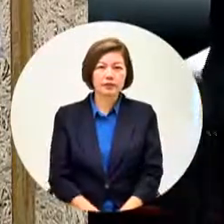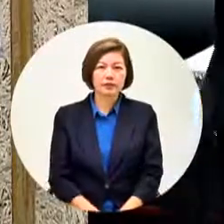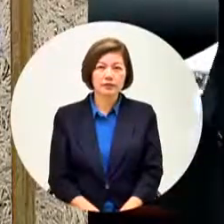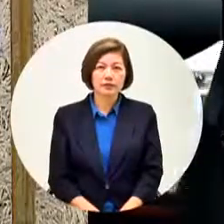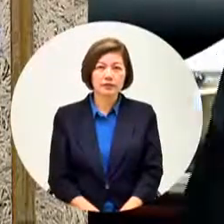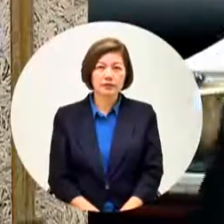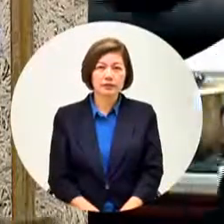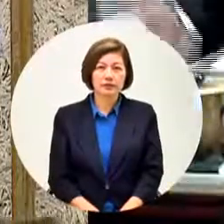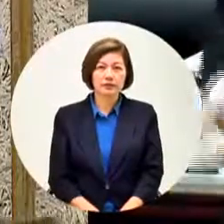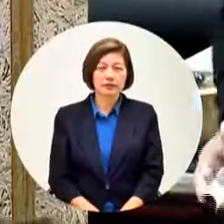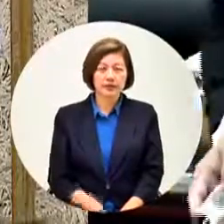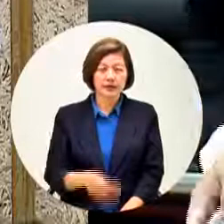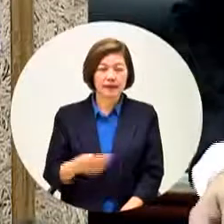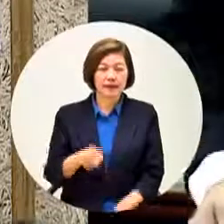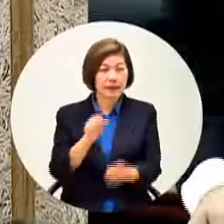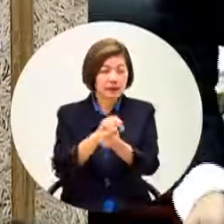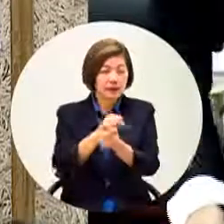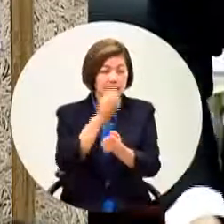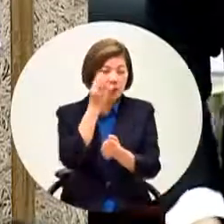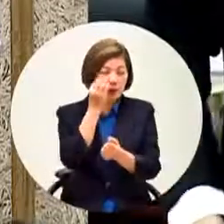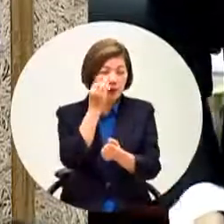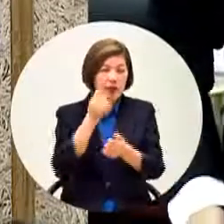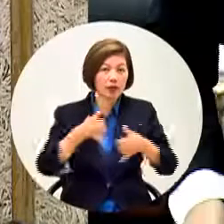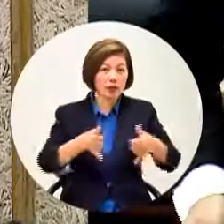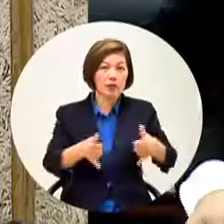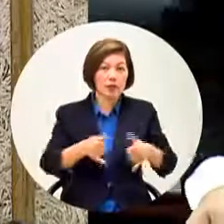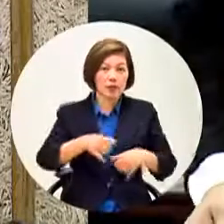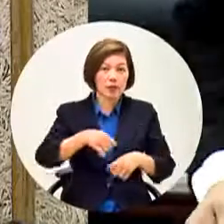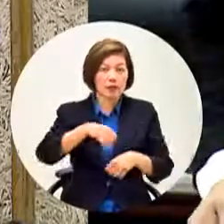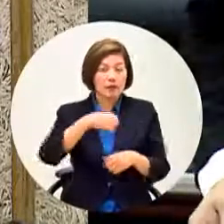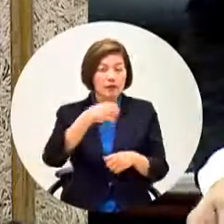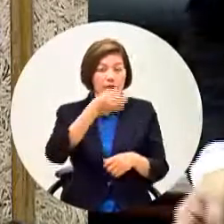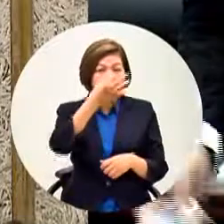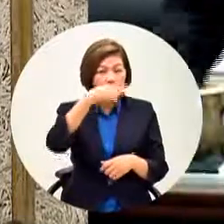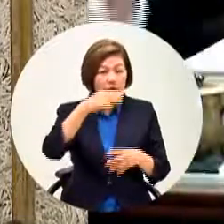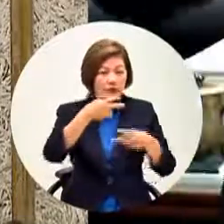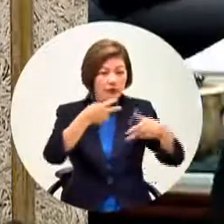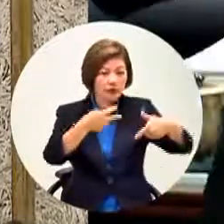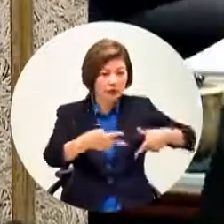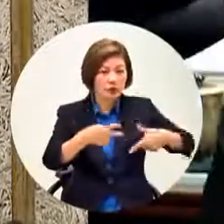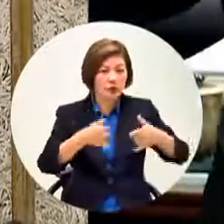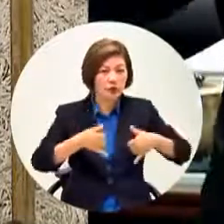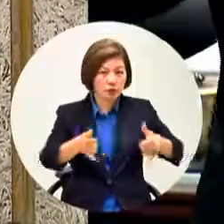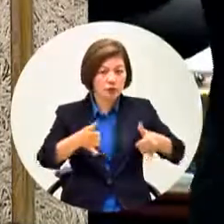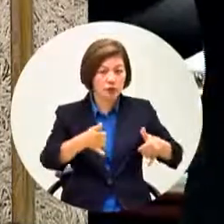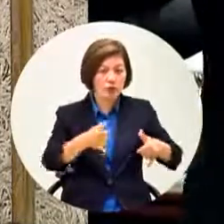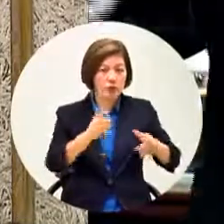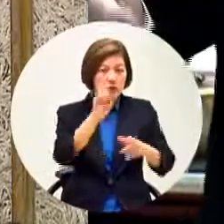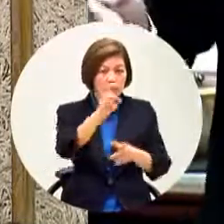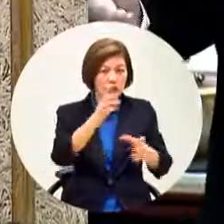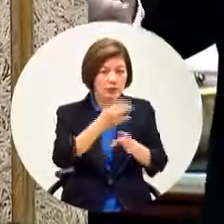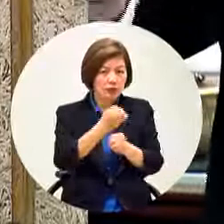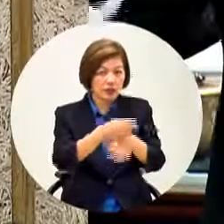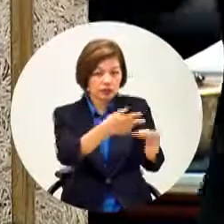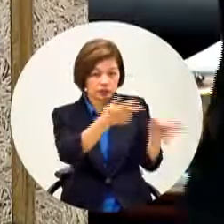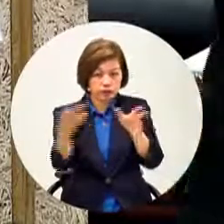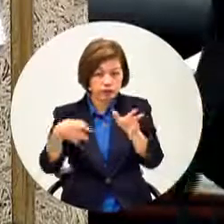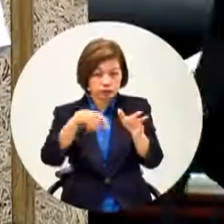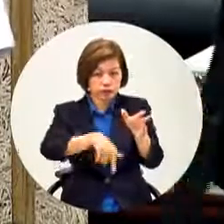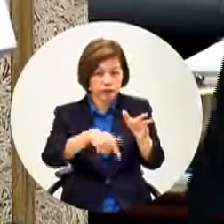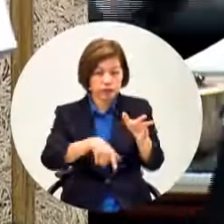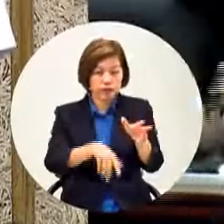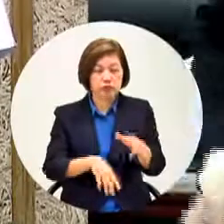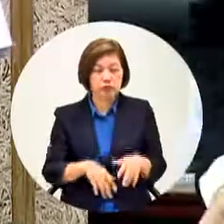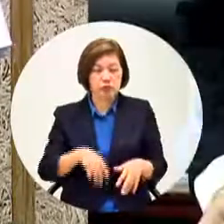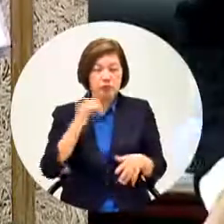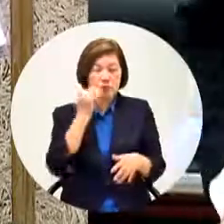啊，搁按这个城关路、甲凤林路，这个十号啊桥卡，只要你若是落急雨，大概